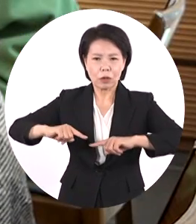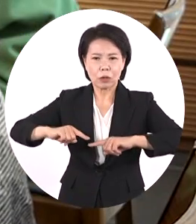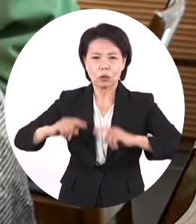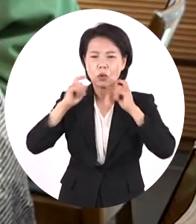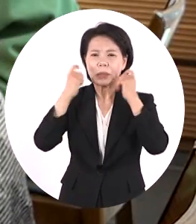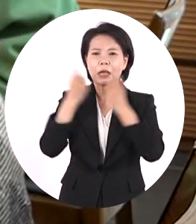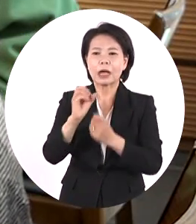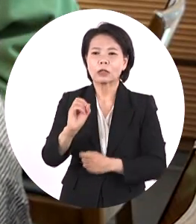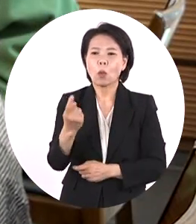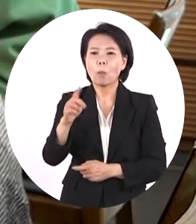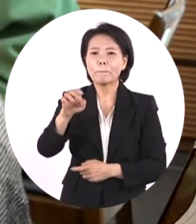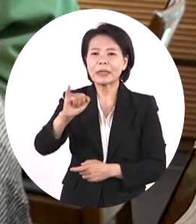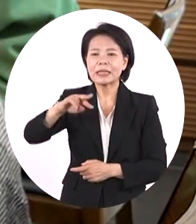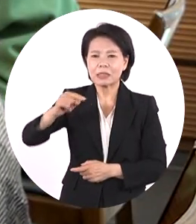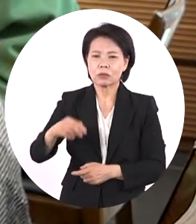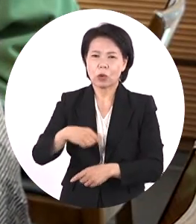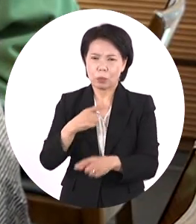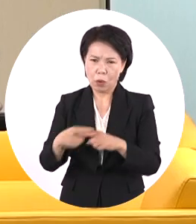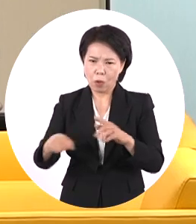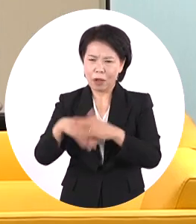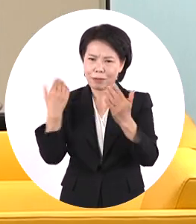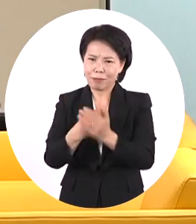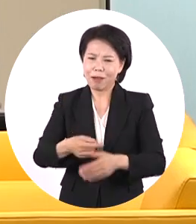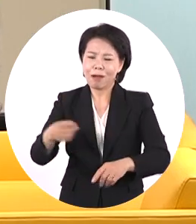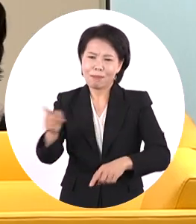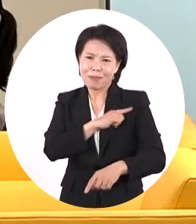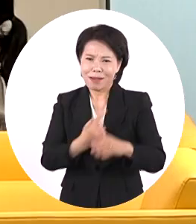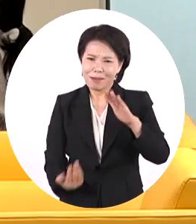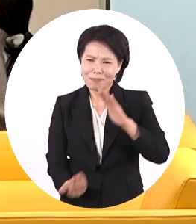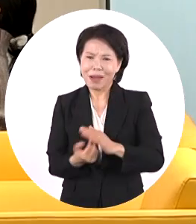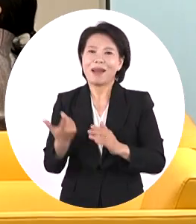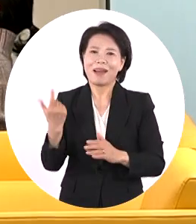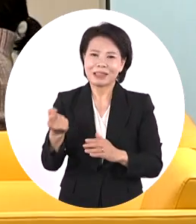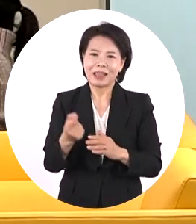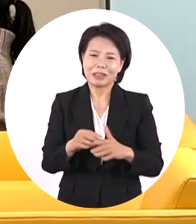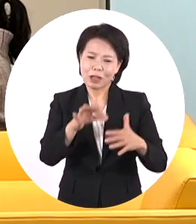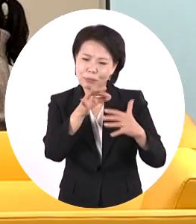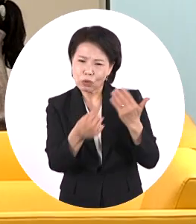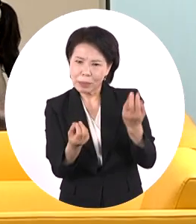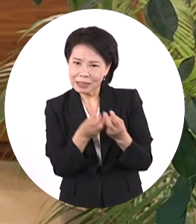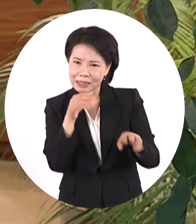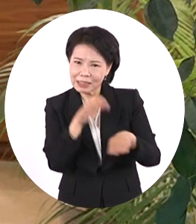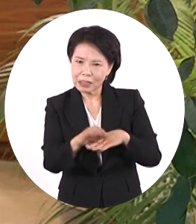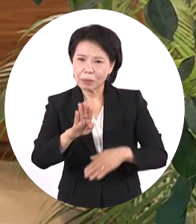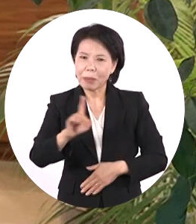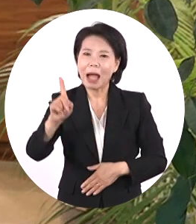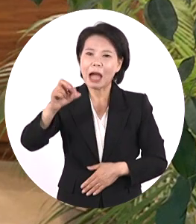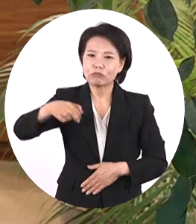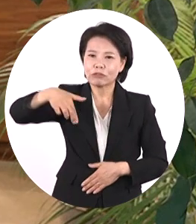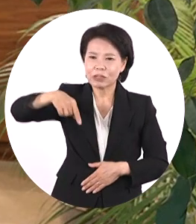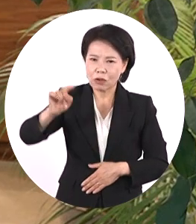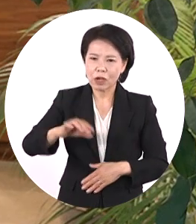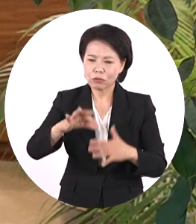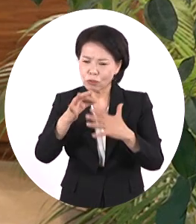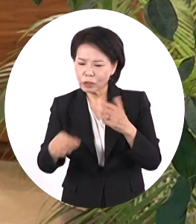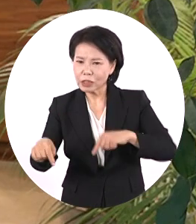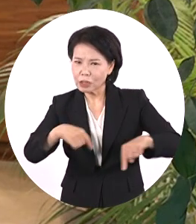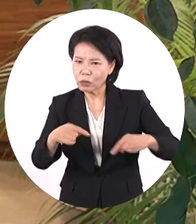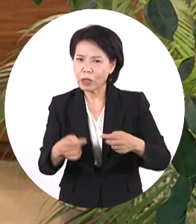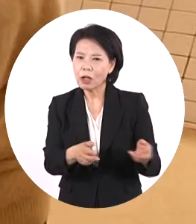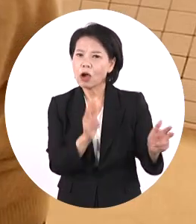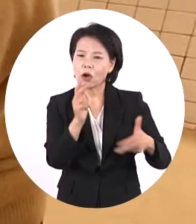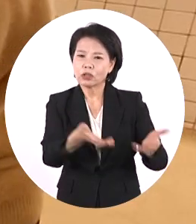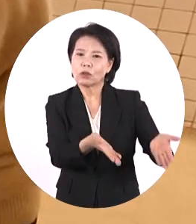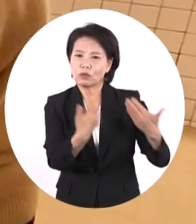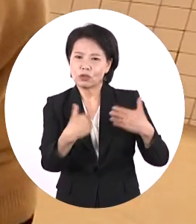오피스와의 협업 모델이 높은 평가를 받았습니다. 올해는 프로젝트형 바우처를 도입해 콘텐츠 기획과